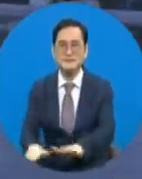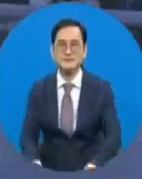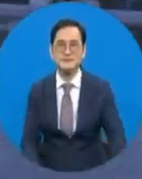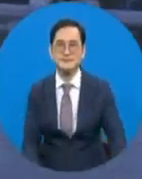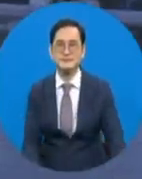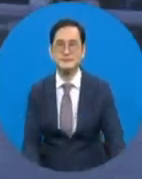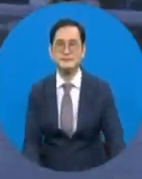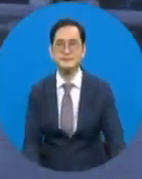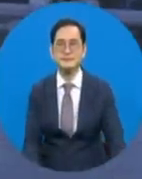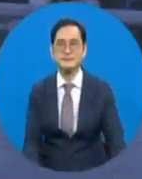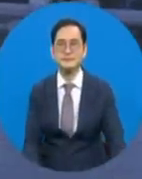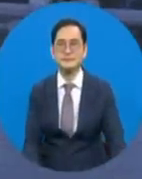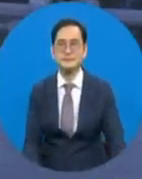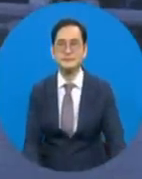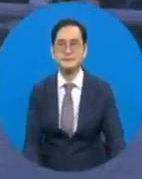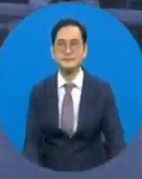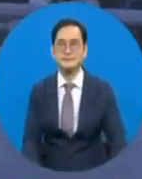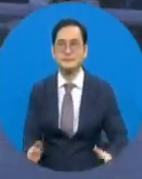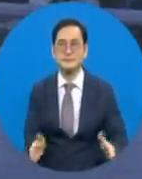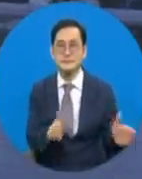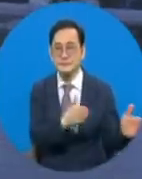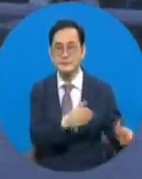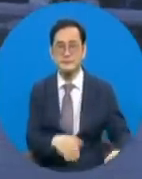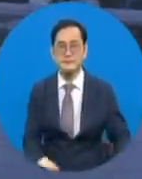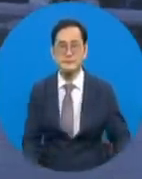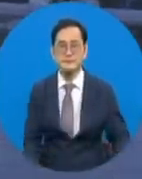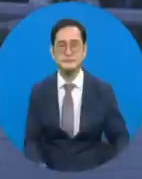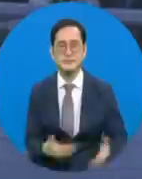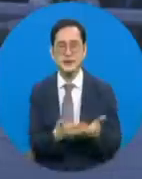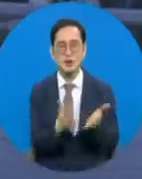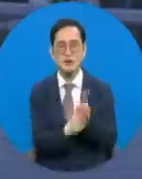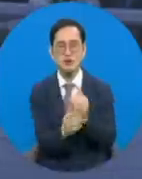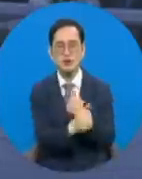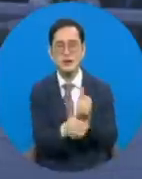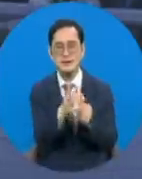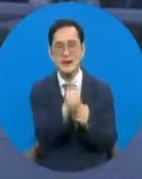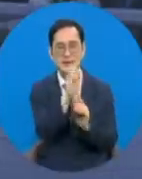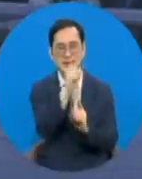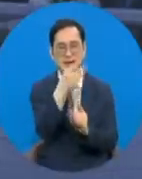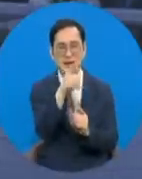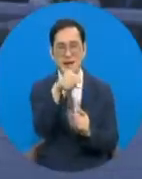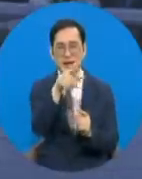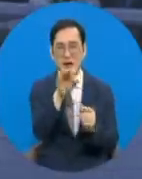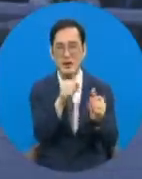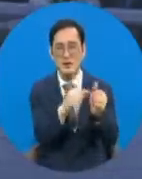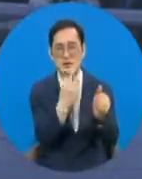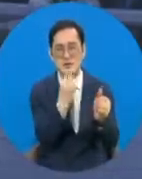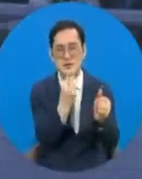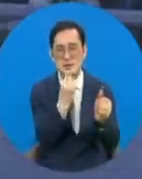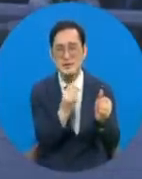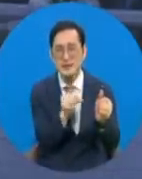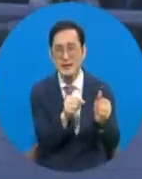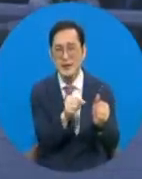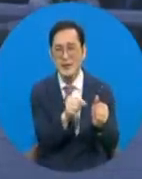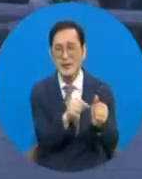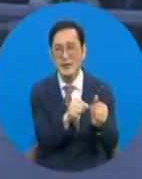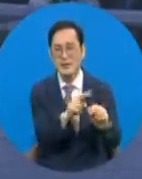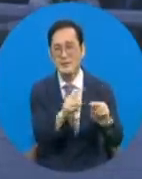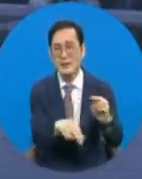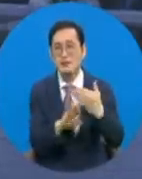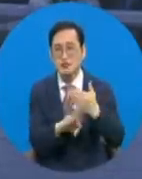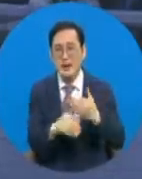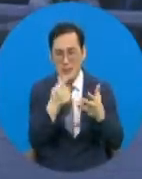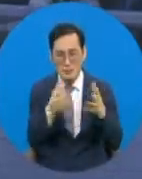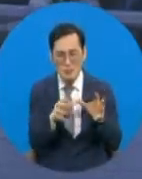다음 이슈로 넘어갈까요? 이래경 혁신위원장의 낙마 사퇴 이후에 더불어민주당의 내홍이 깊어지고